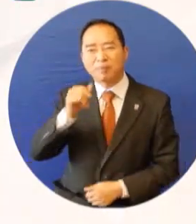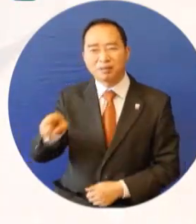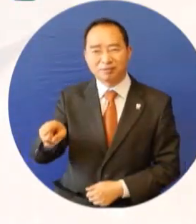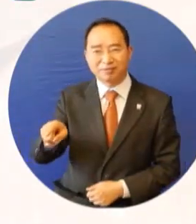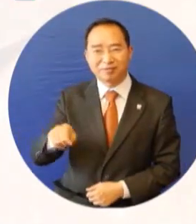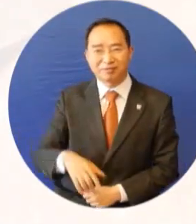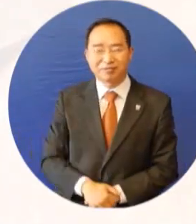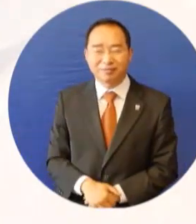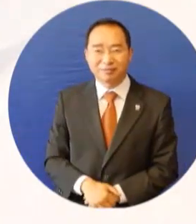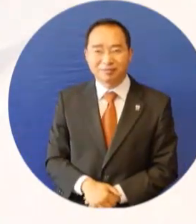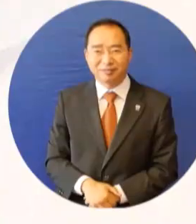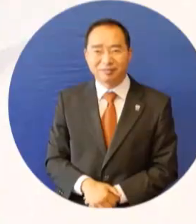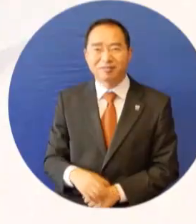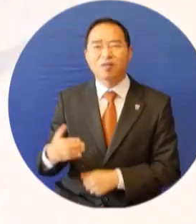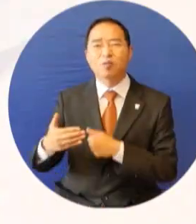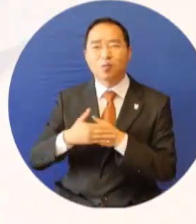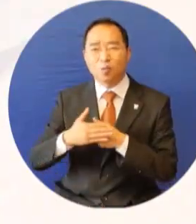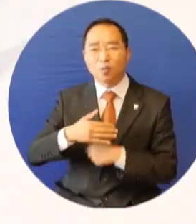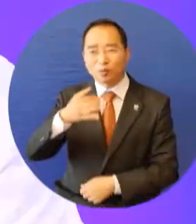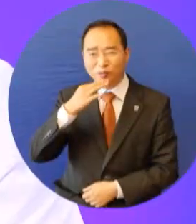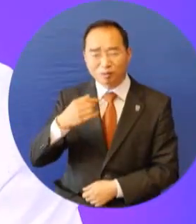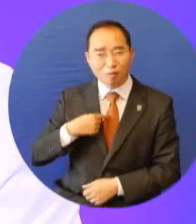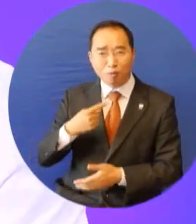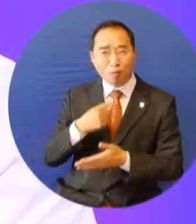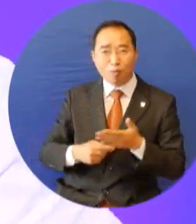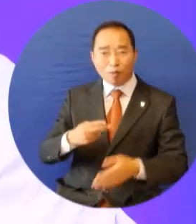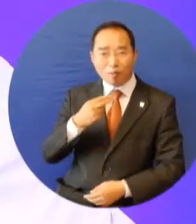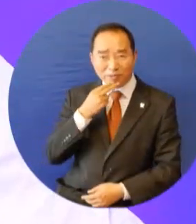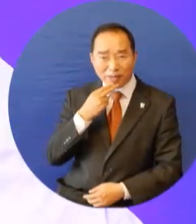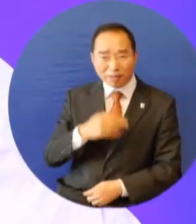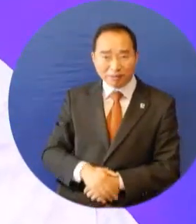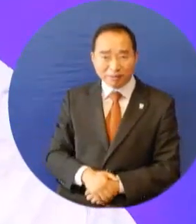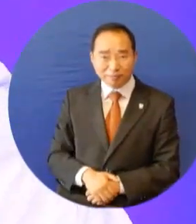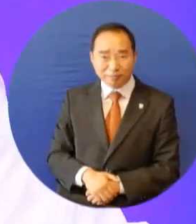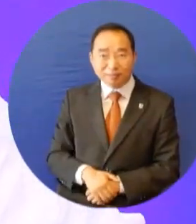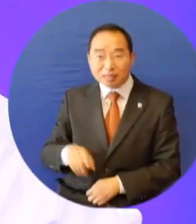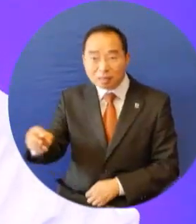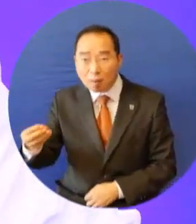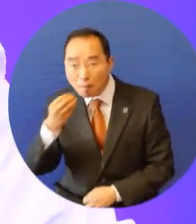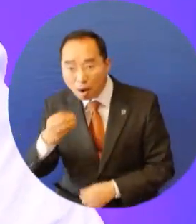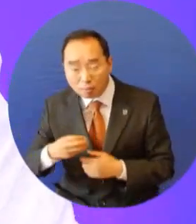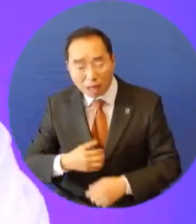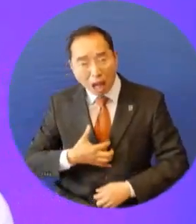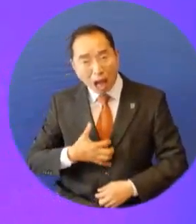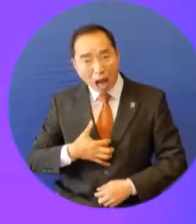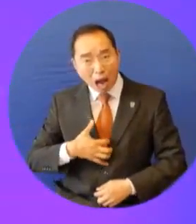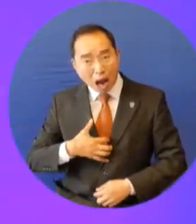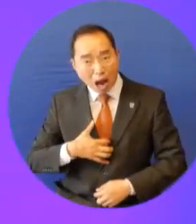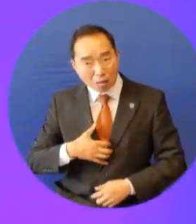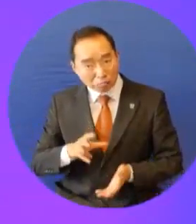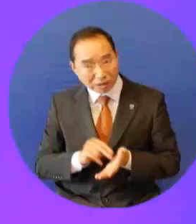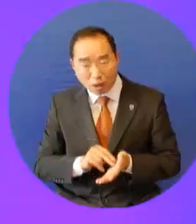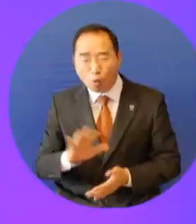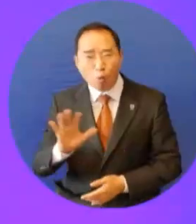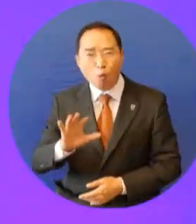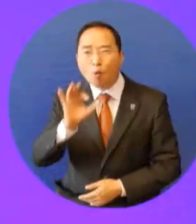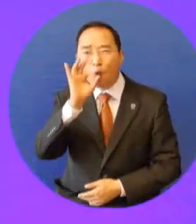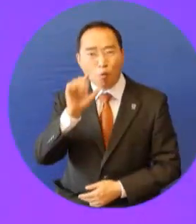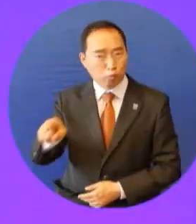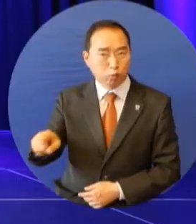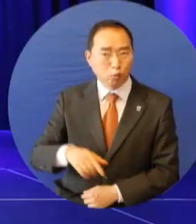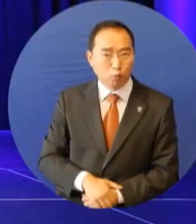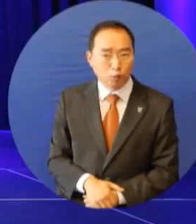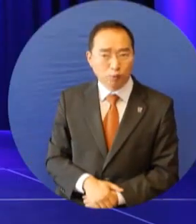나를 유익하게 하고 건강하게 하고 그 도우면 도웠지 해가 되지 않는다는 전 식중독이 일어날 일도